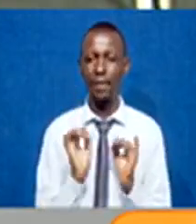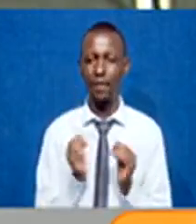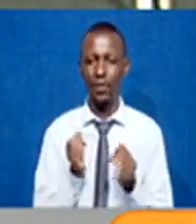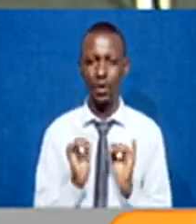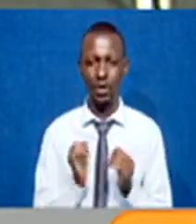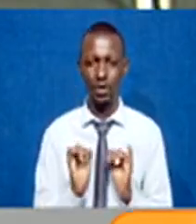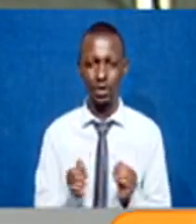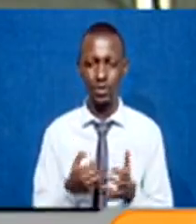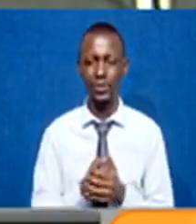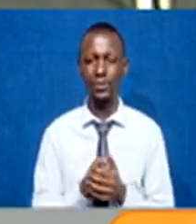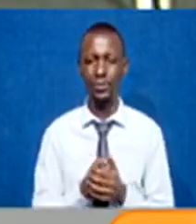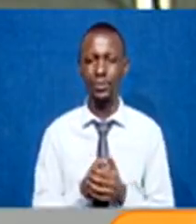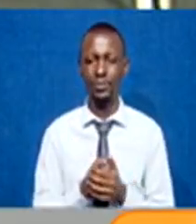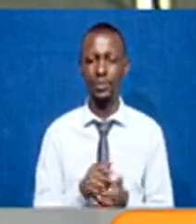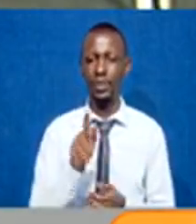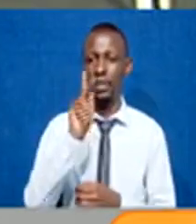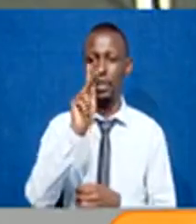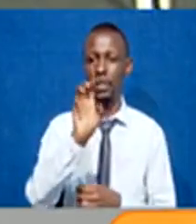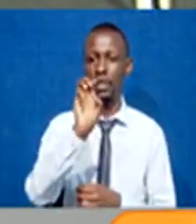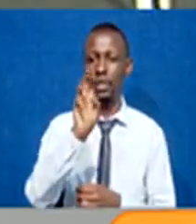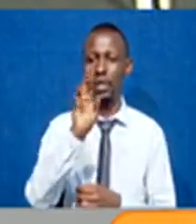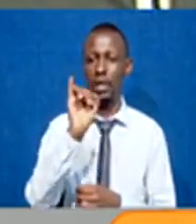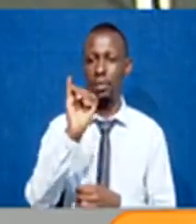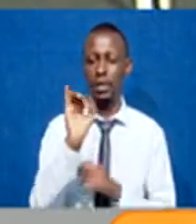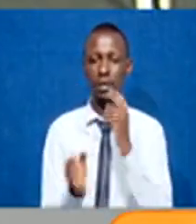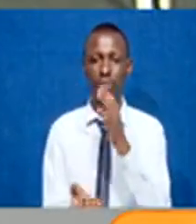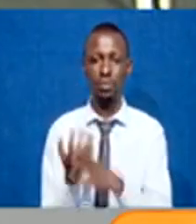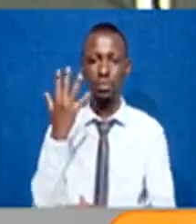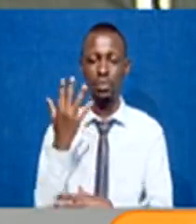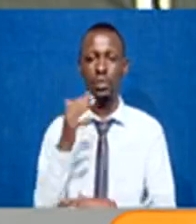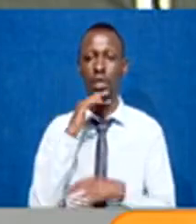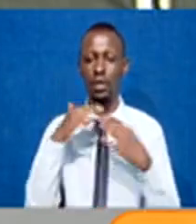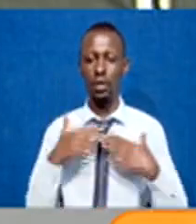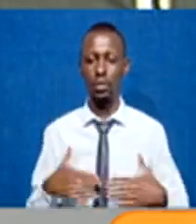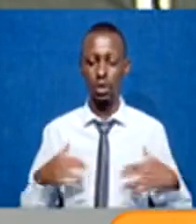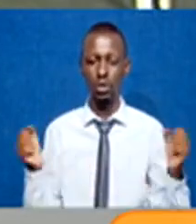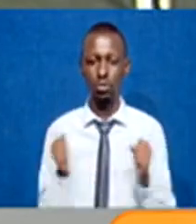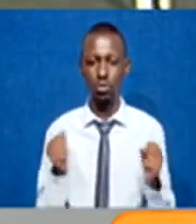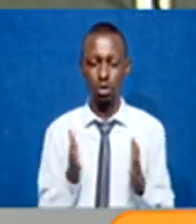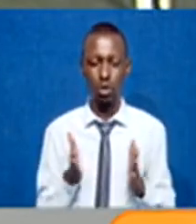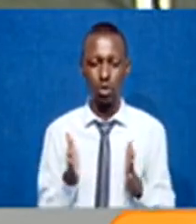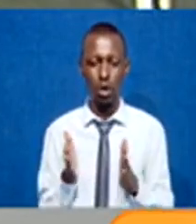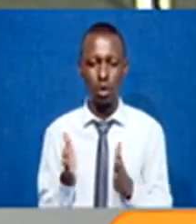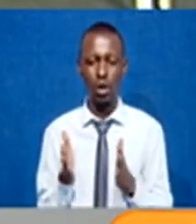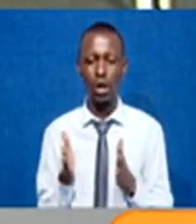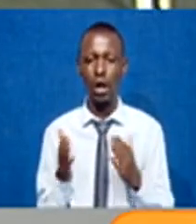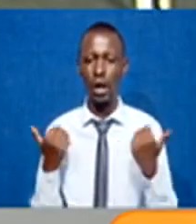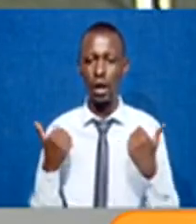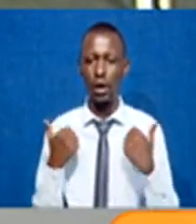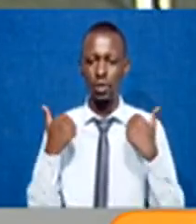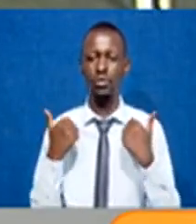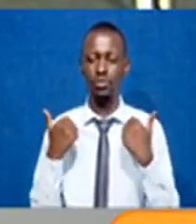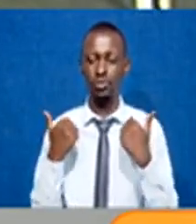Taasisi ya utafiti wa matibabu nchini KEMRI leo imezindua rasmi mochari yenye magurudumu inayotumiwa kufanya uchunguzi wa maiti